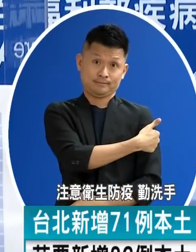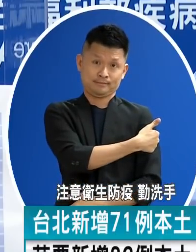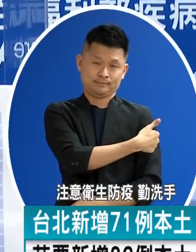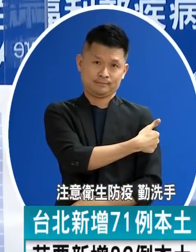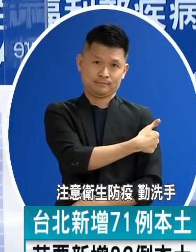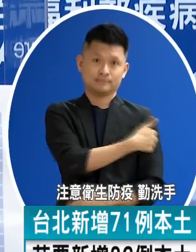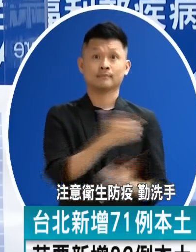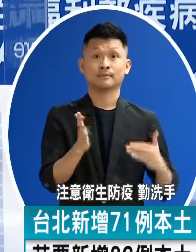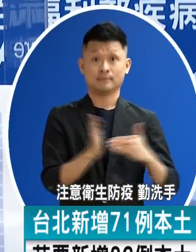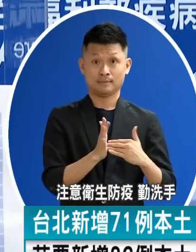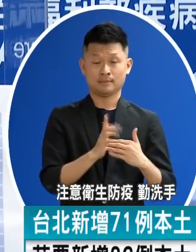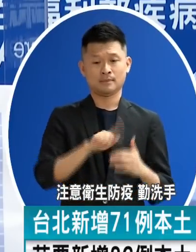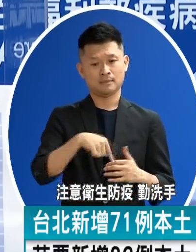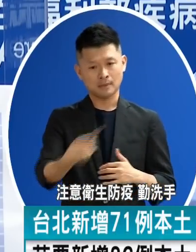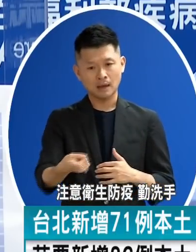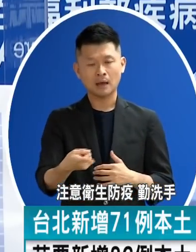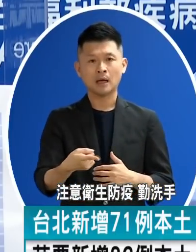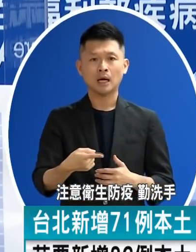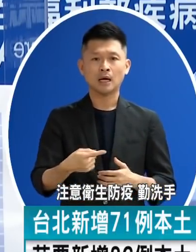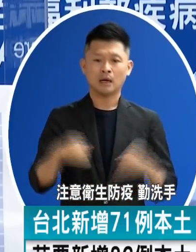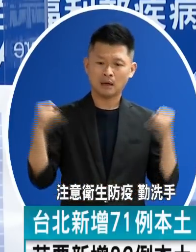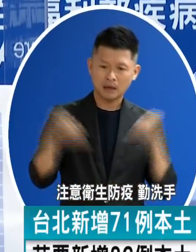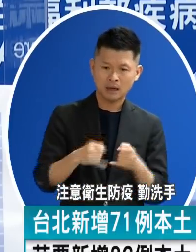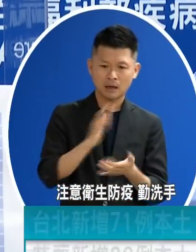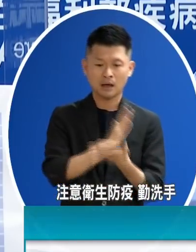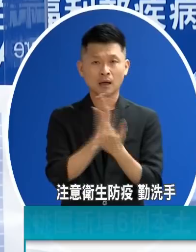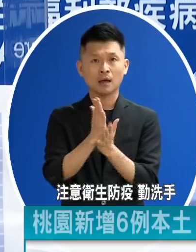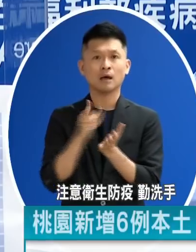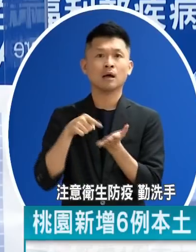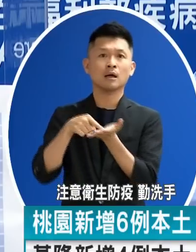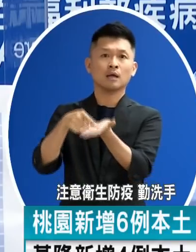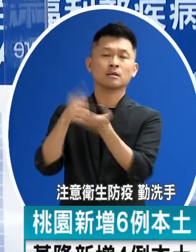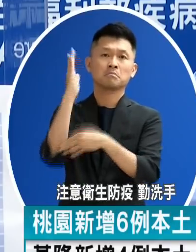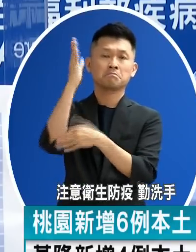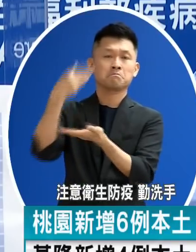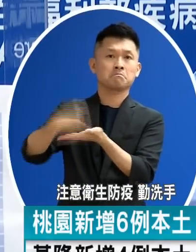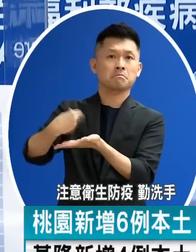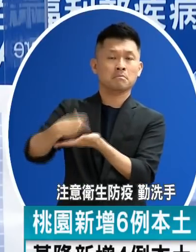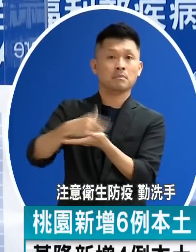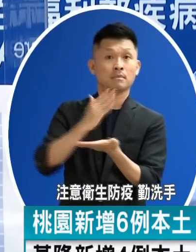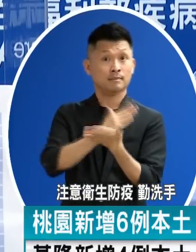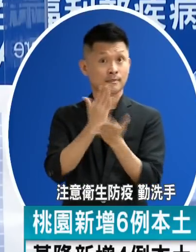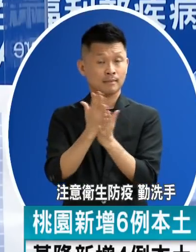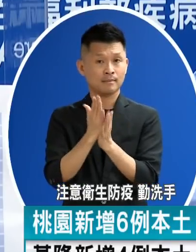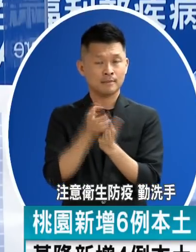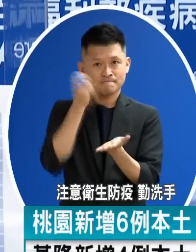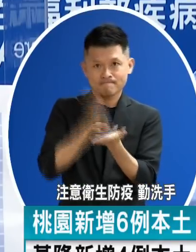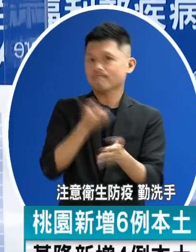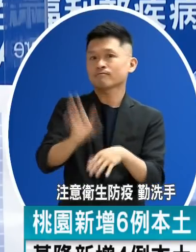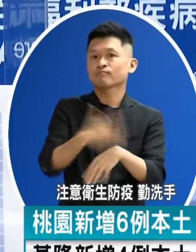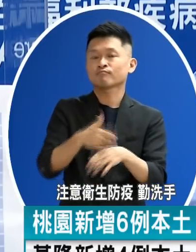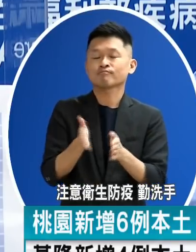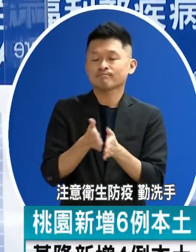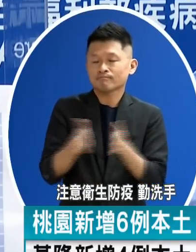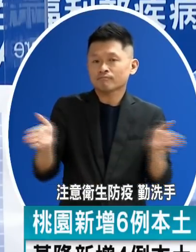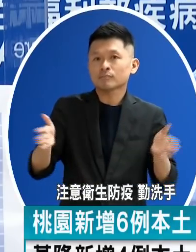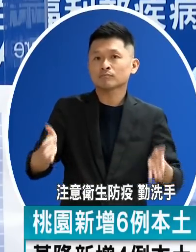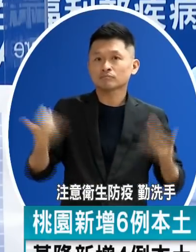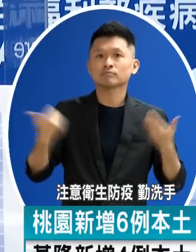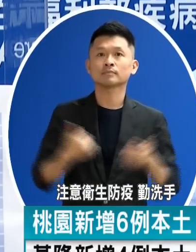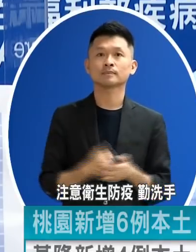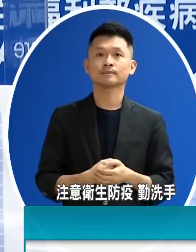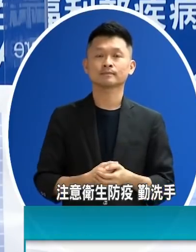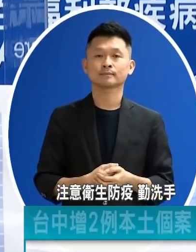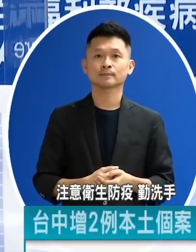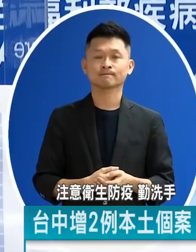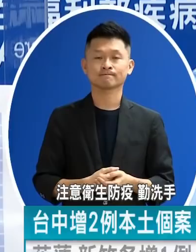相关的后来的一个救济，哈，那么也会都会相对的从宽的认定哈，所以能够清